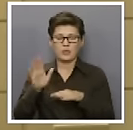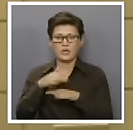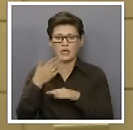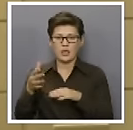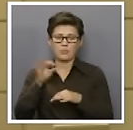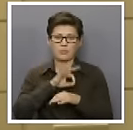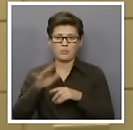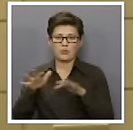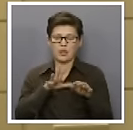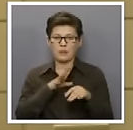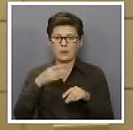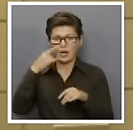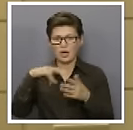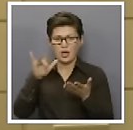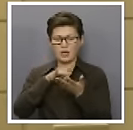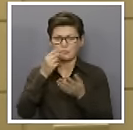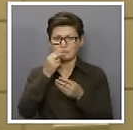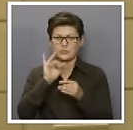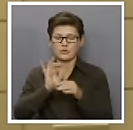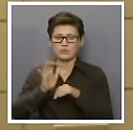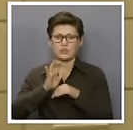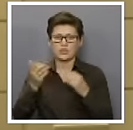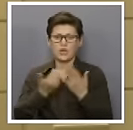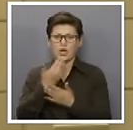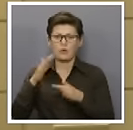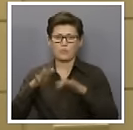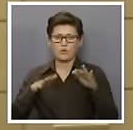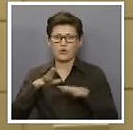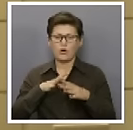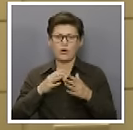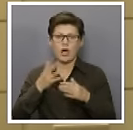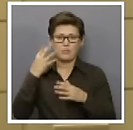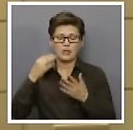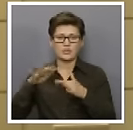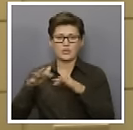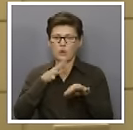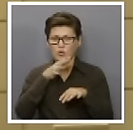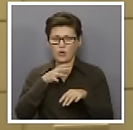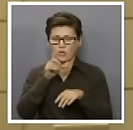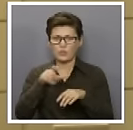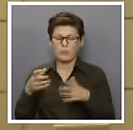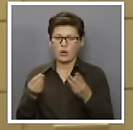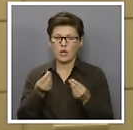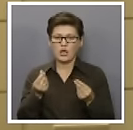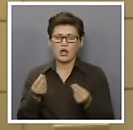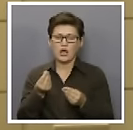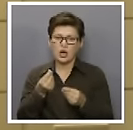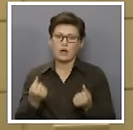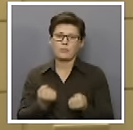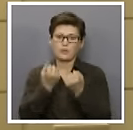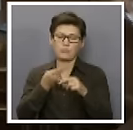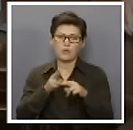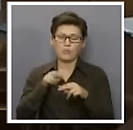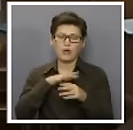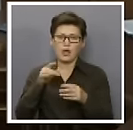тиімді ынтымақтастық аясында қаланың азық-түлік өндірісін жаңа деңгейге көтеріп, алматылық іскер азаматтарға қаржылай қолдау көрсетілмек. Кәсіпкерлік